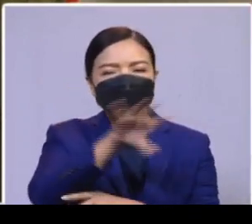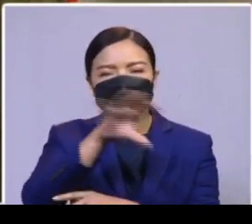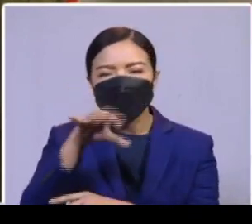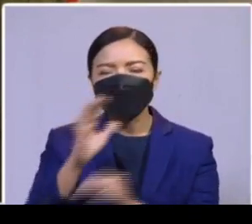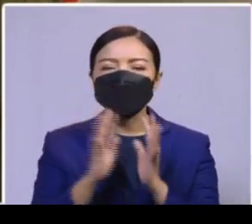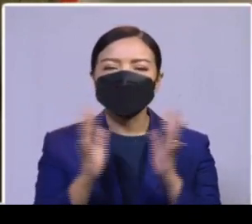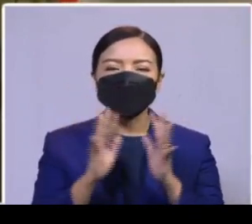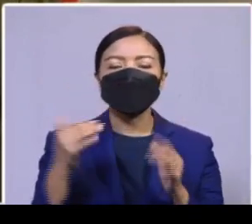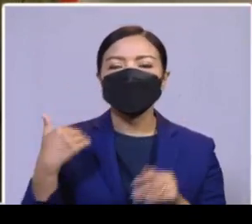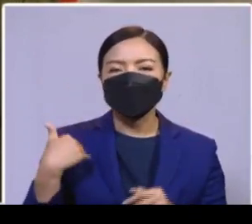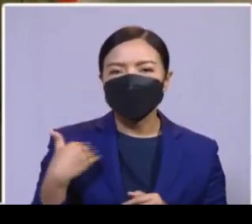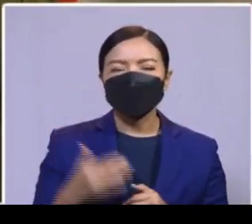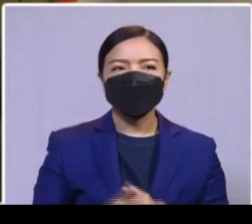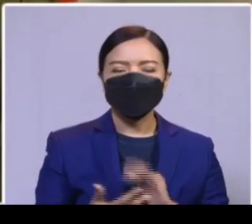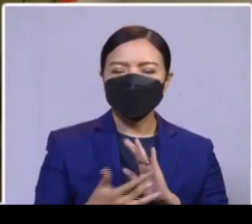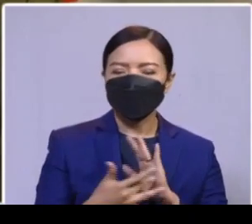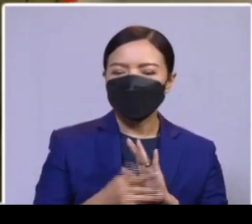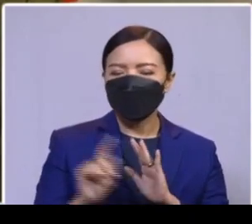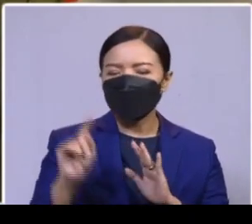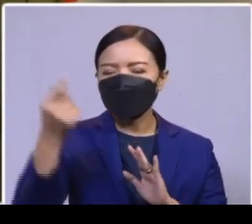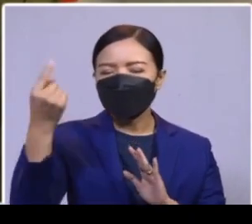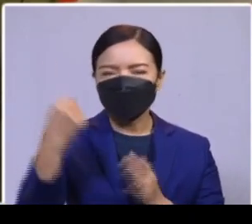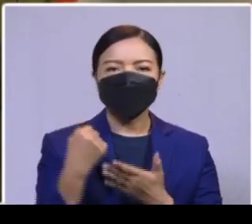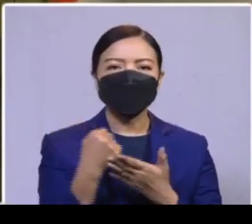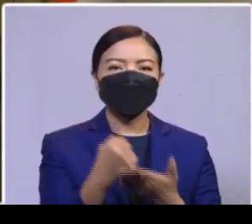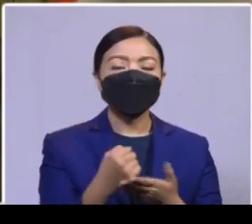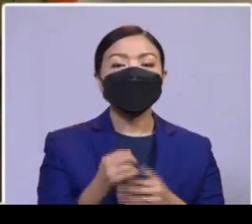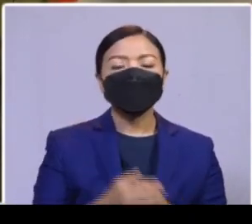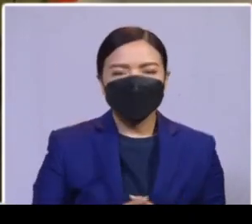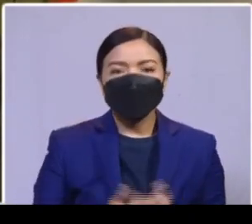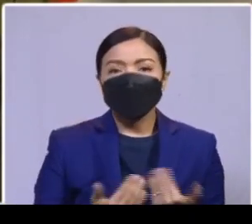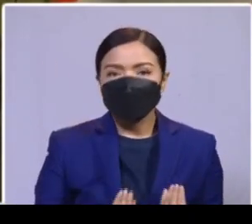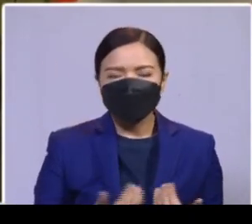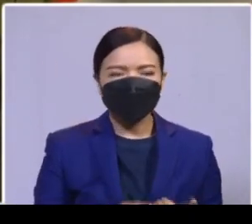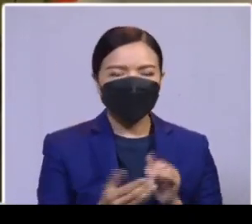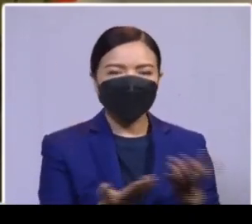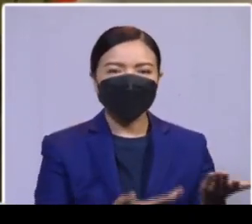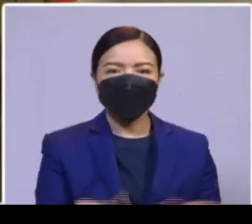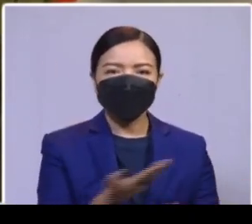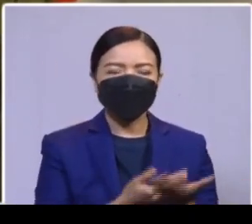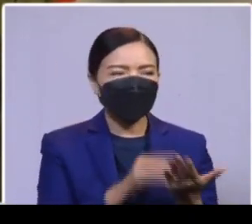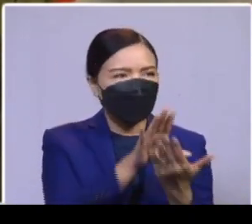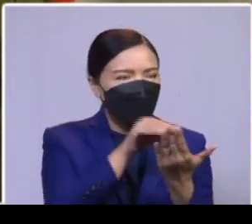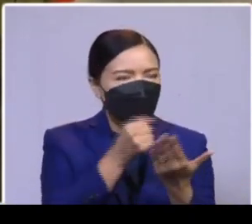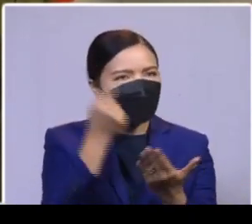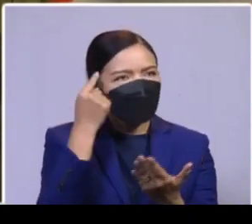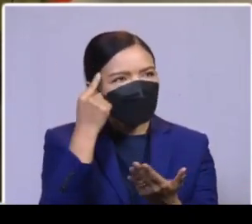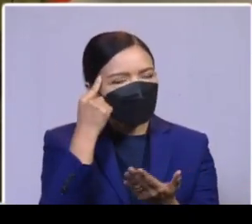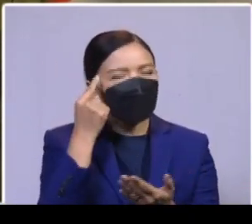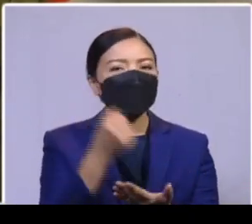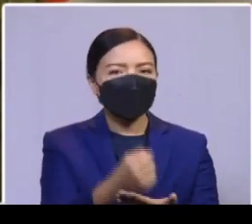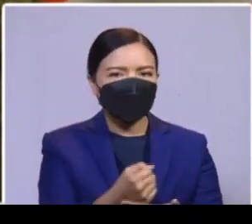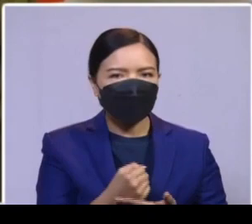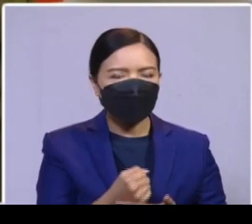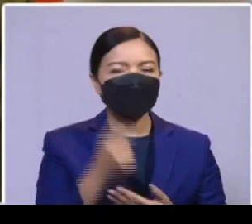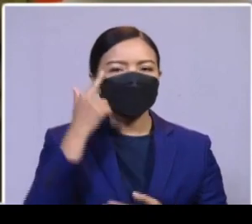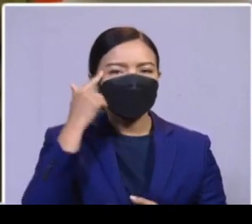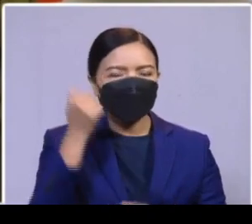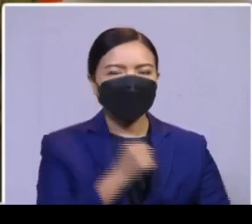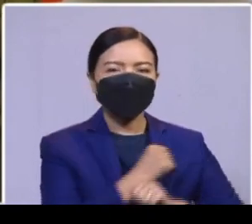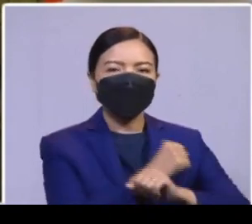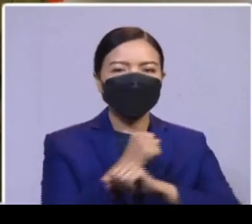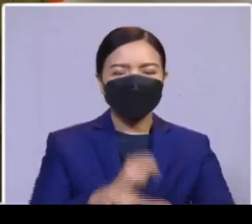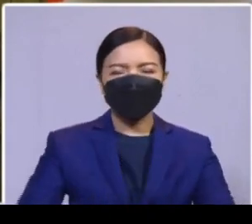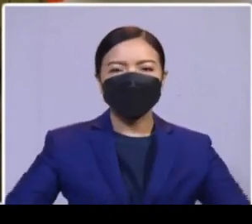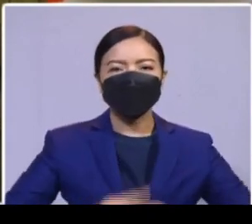อย่างนี้เกิดขึ้นด้วยเทคโนโลยีที่ล้ำสมัยมากขึ้นดังนั้นเนี่ยการจัดสัมมนาในครั้งนี้ก็จะช่วยนะครับอย่างยิ่งเลยนะครับแล้วก็ทางเมืองพัทยาก็ยิน